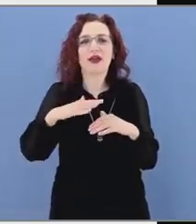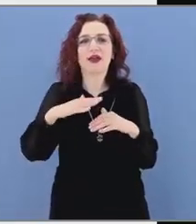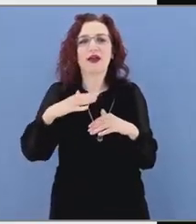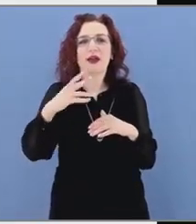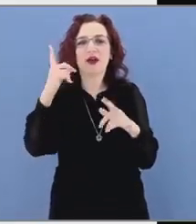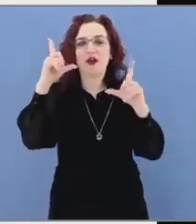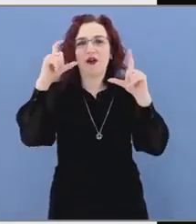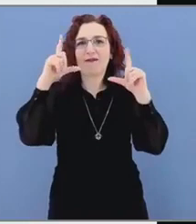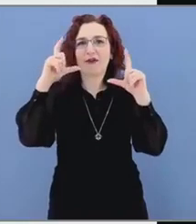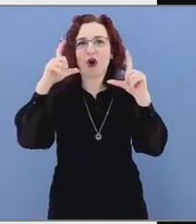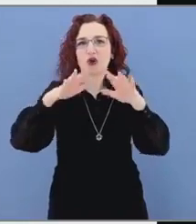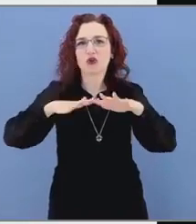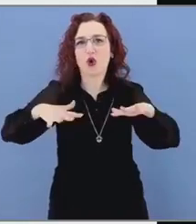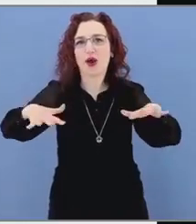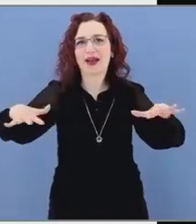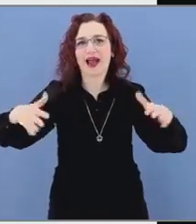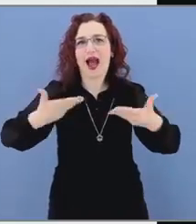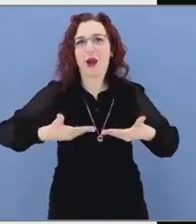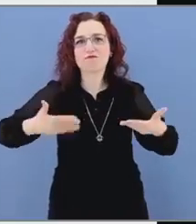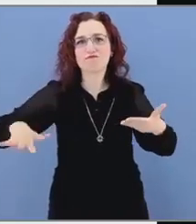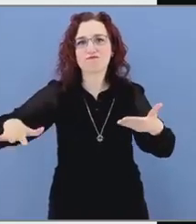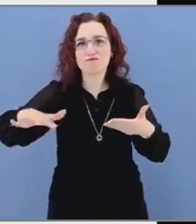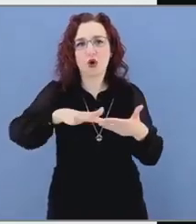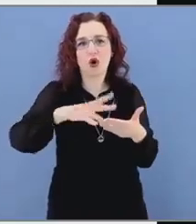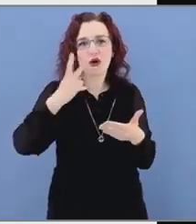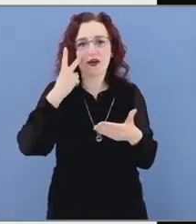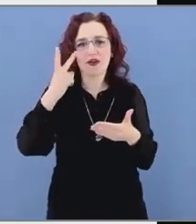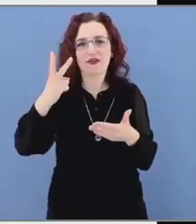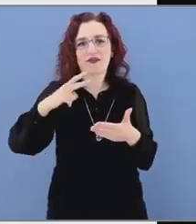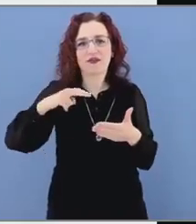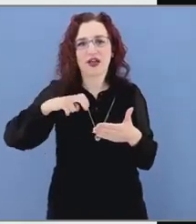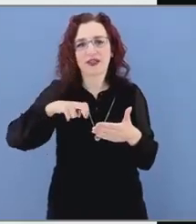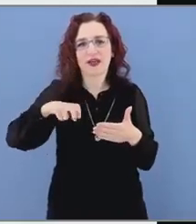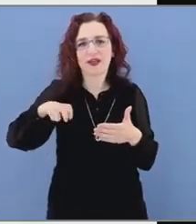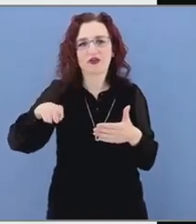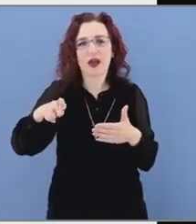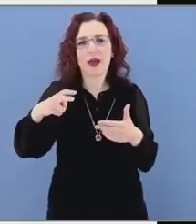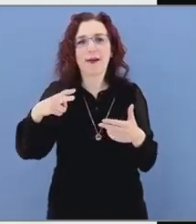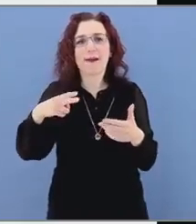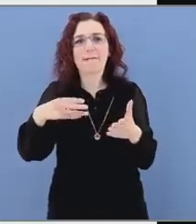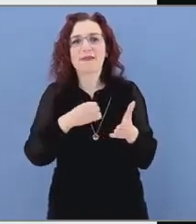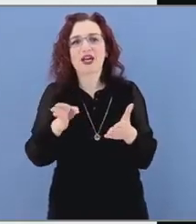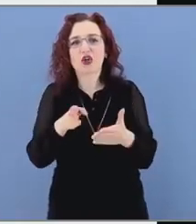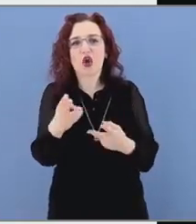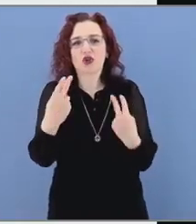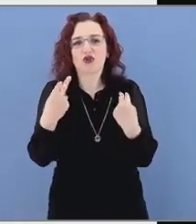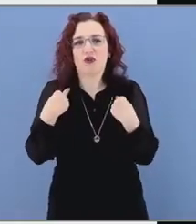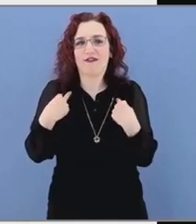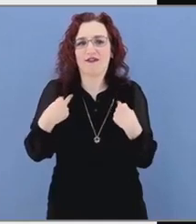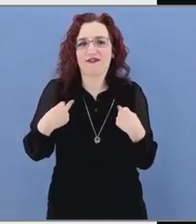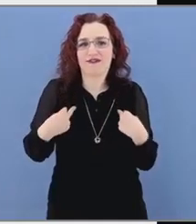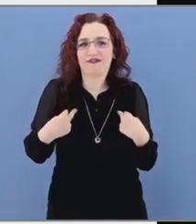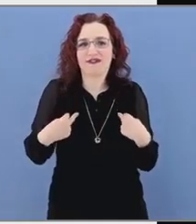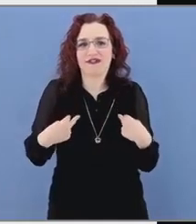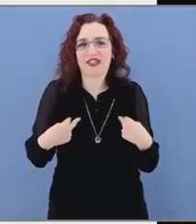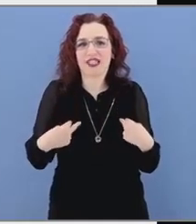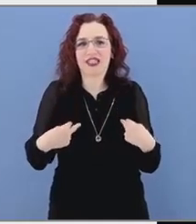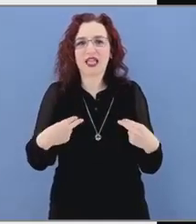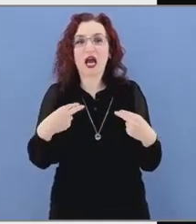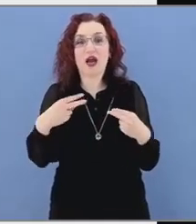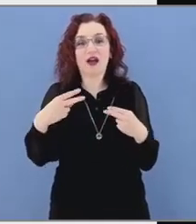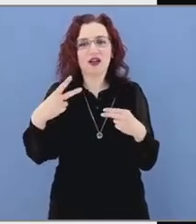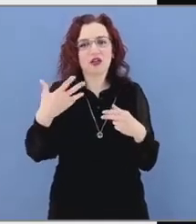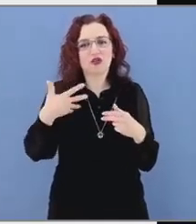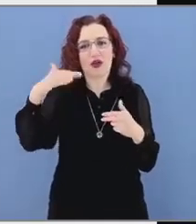alto a destra, vedete il percorso vita, l'area fitness in basso a destra, tutta la